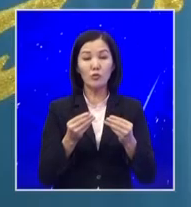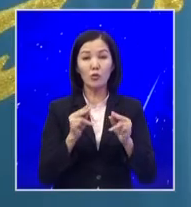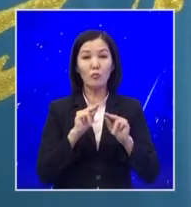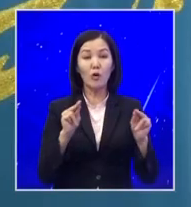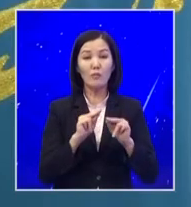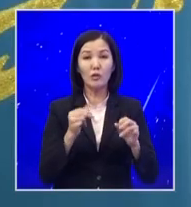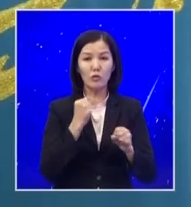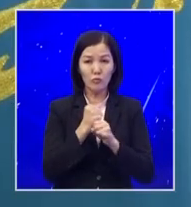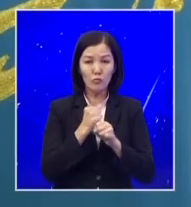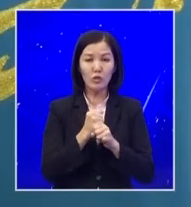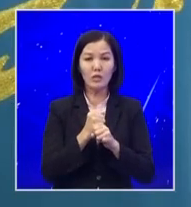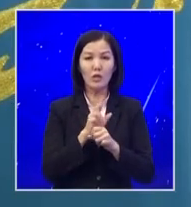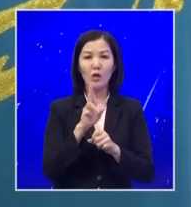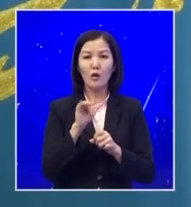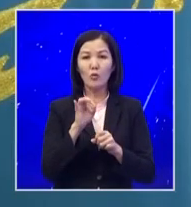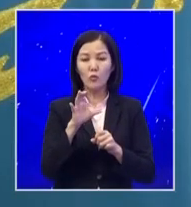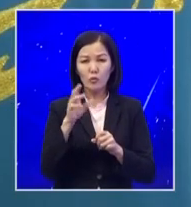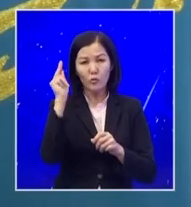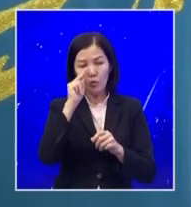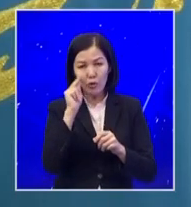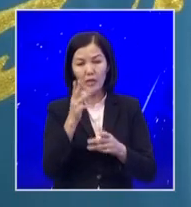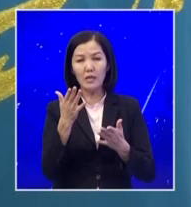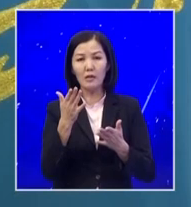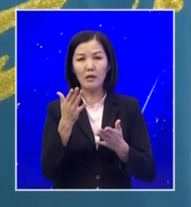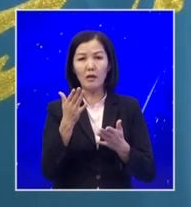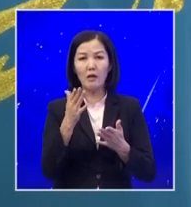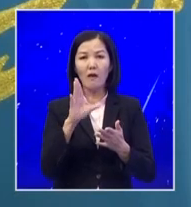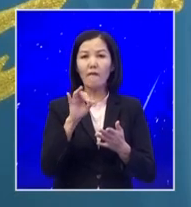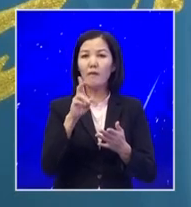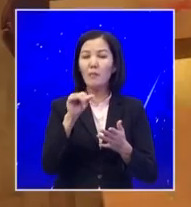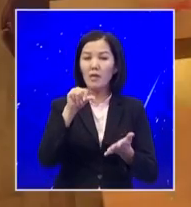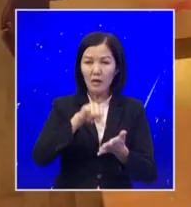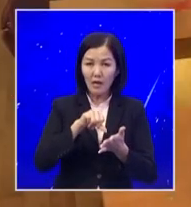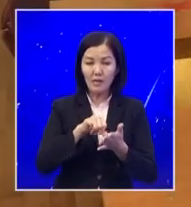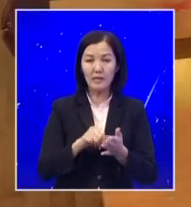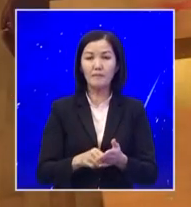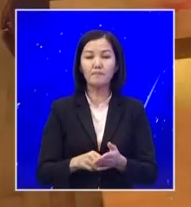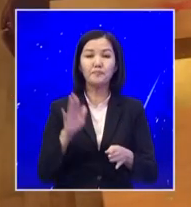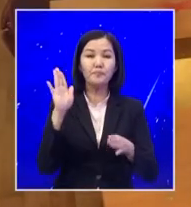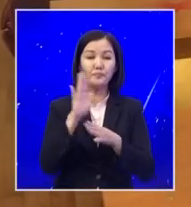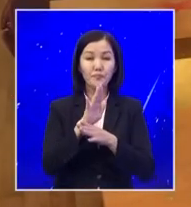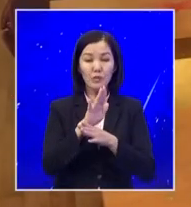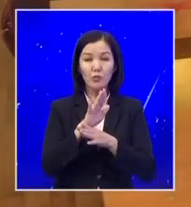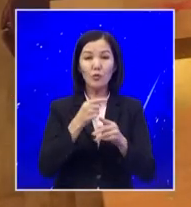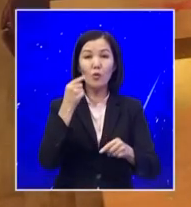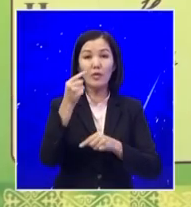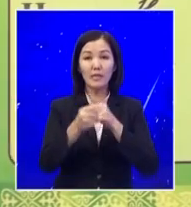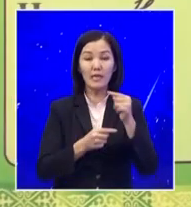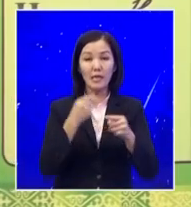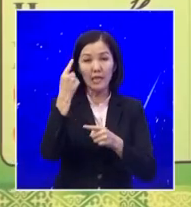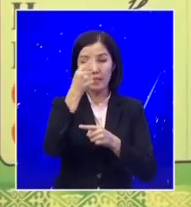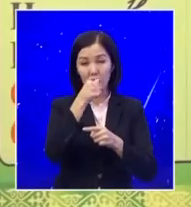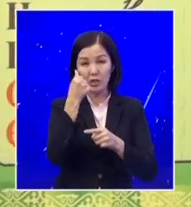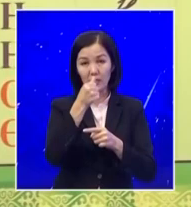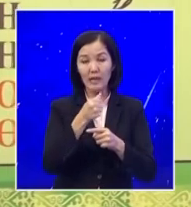жатпайды. Курстар оқиды, вебинарларға қатысады. Жолдауға сәйкес келер жылдан бастап өңірдегі 64